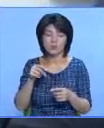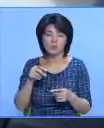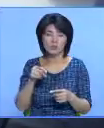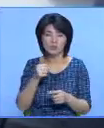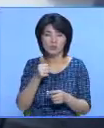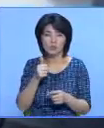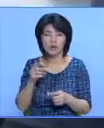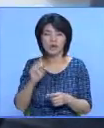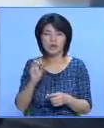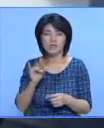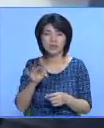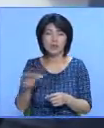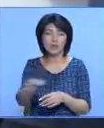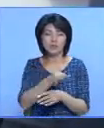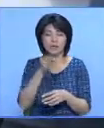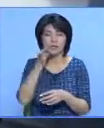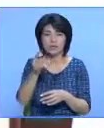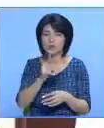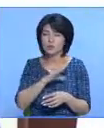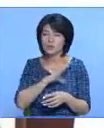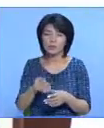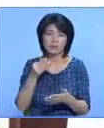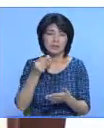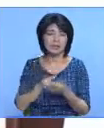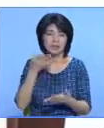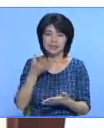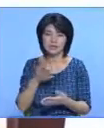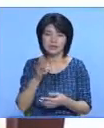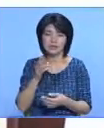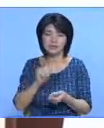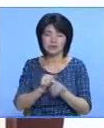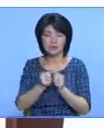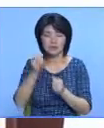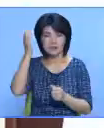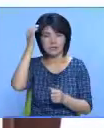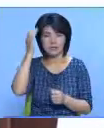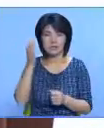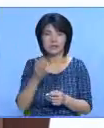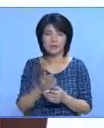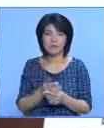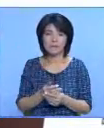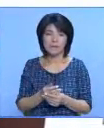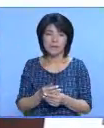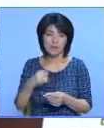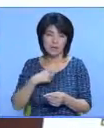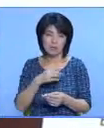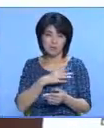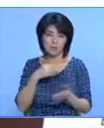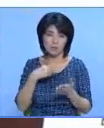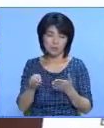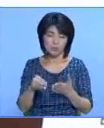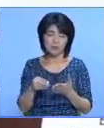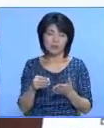поручаю акимам городов и районов взять на персональные. Мен аудан және қала әкімдеріне көмір бағасын өз бақылауларыңызға алуды